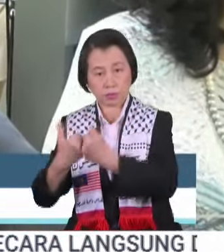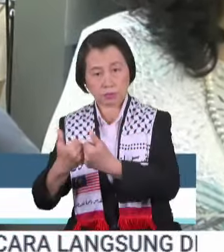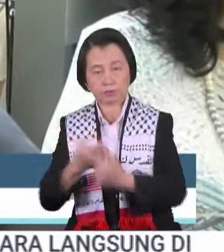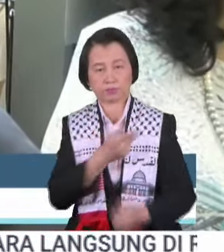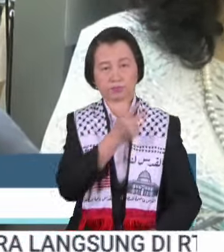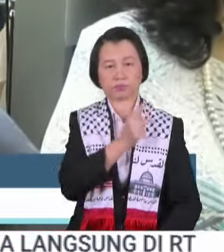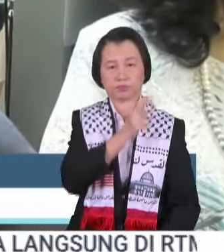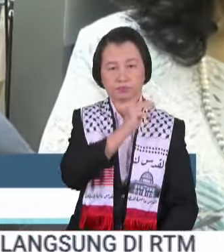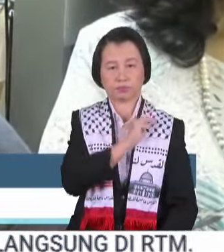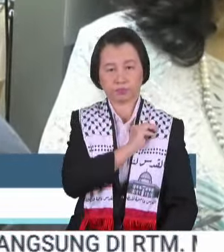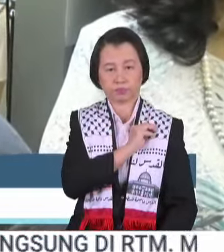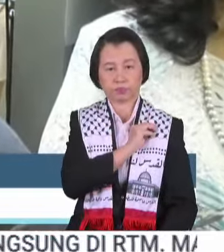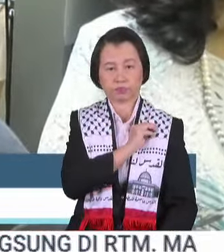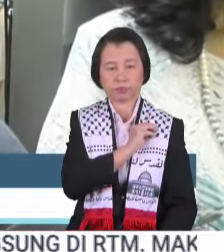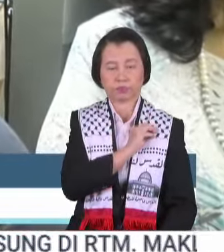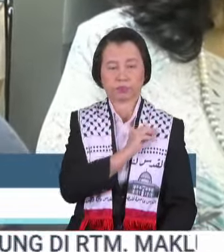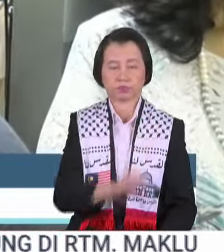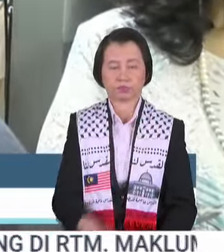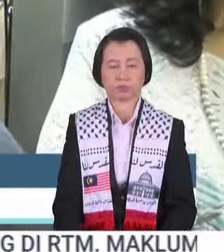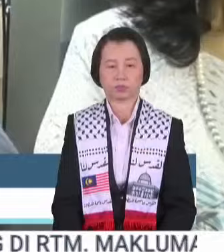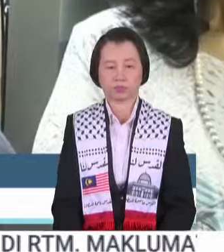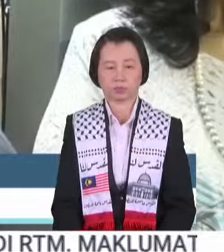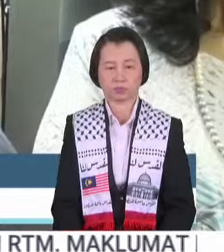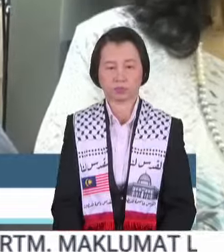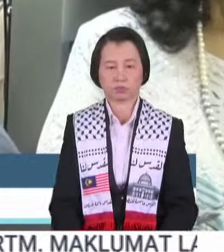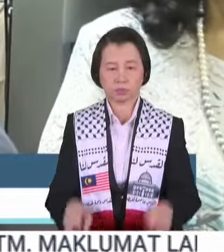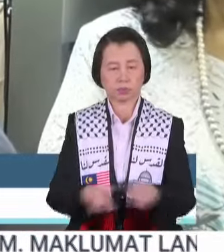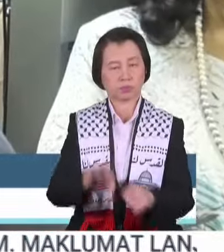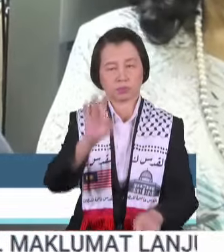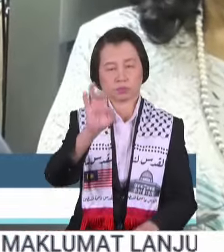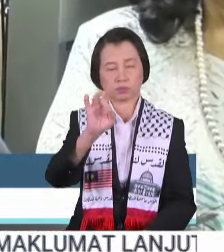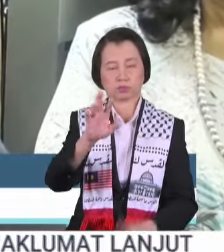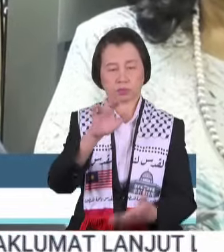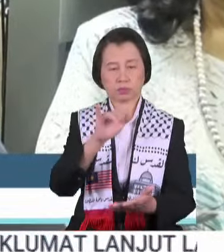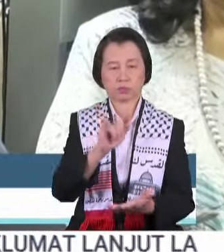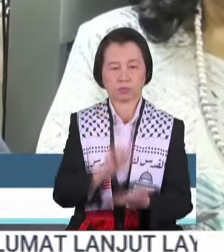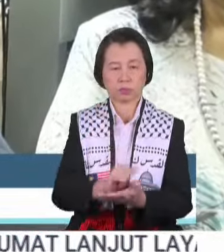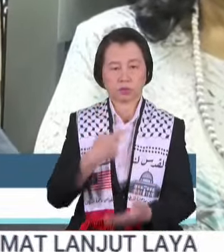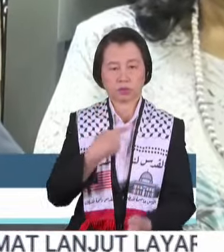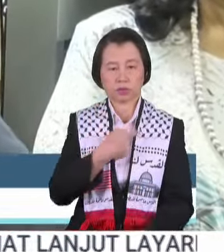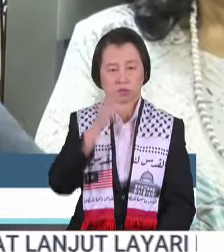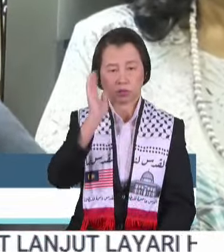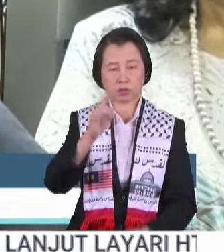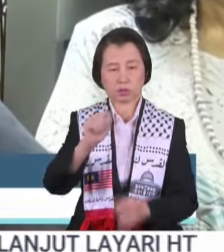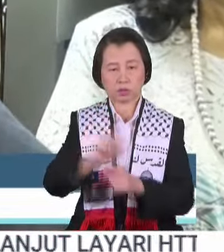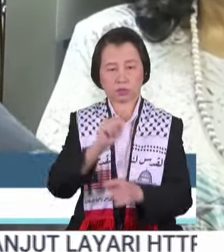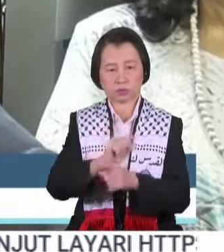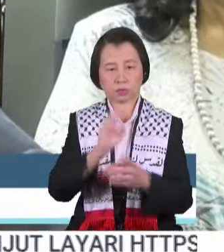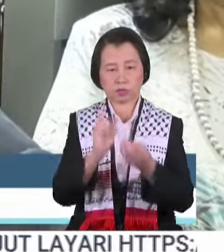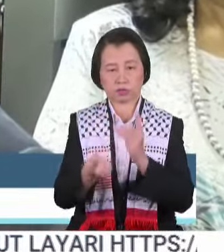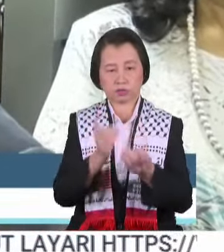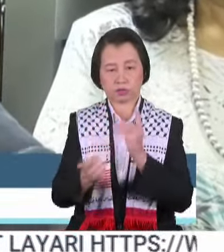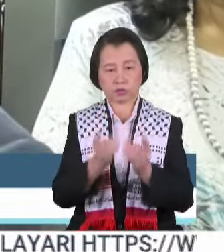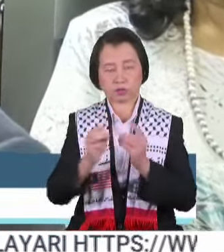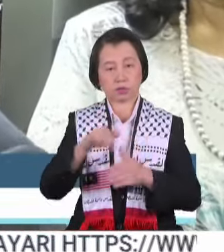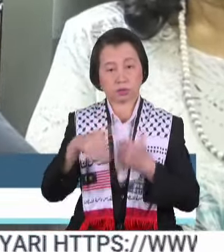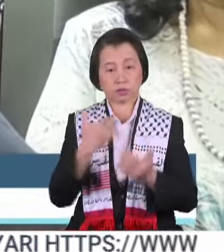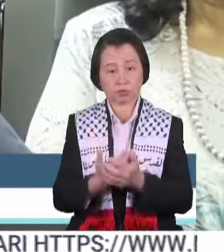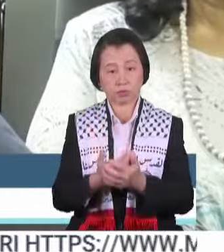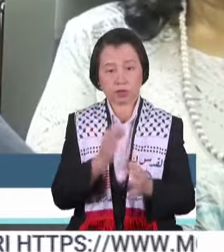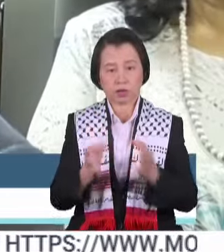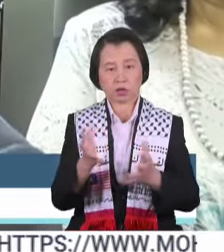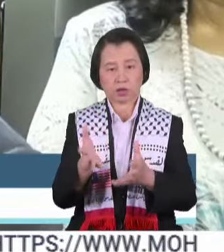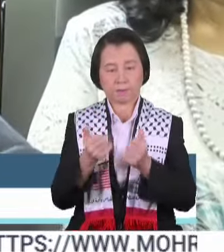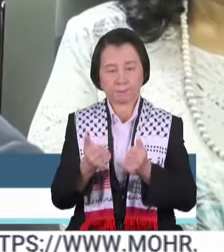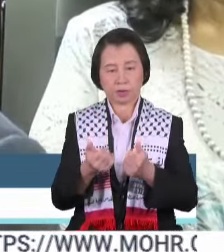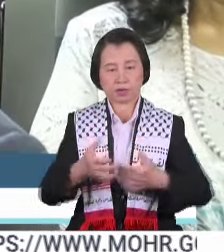kementerian ataupun private sector sebagai satu bahawa kita akan menggunakan digital semuanya. Kalau anda minta